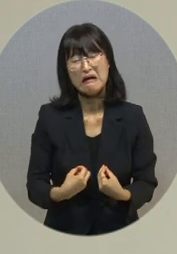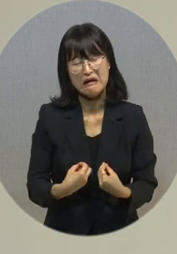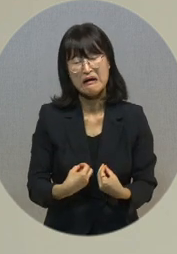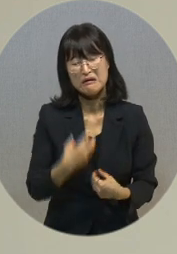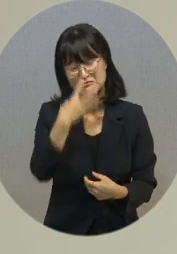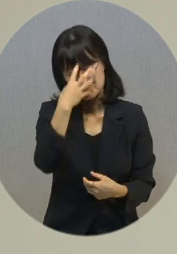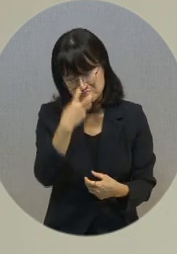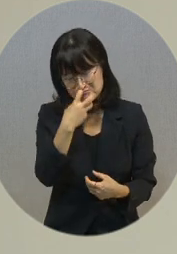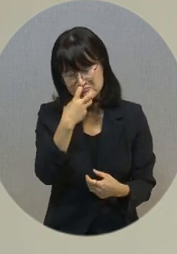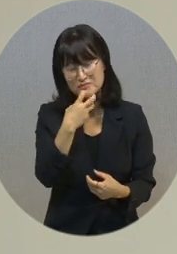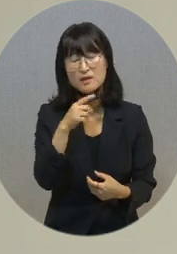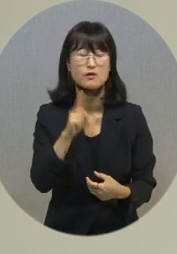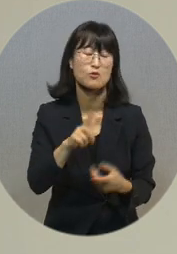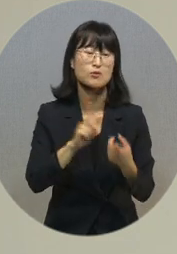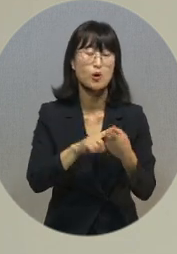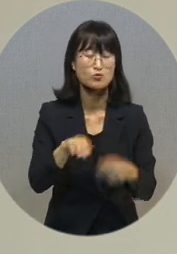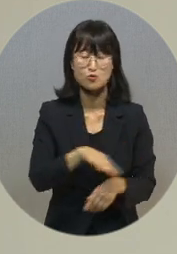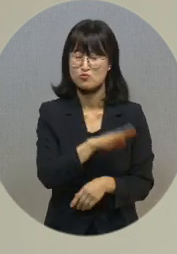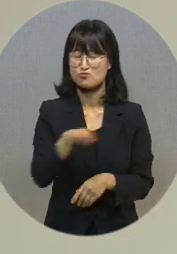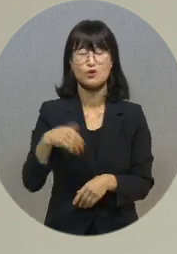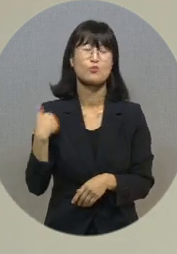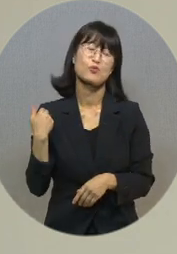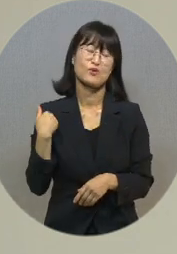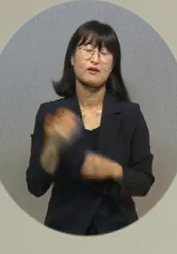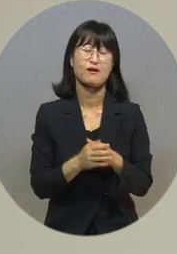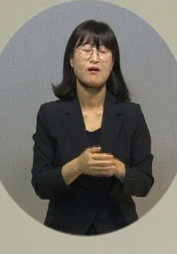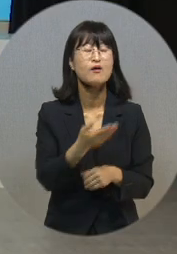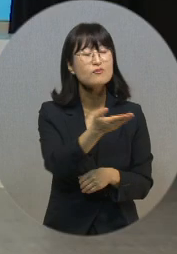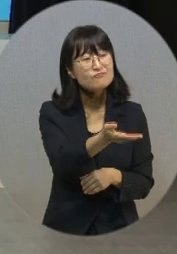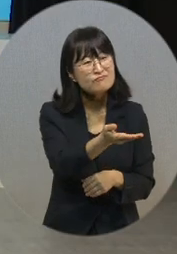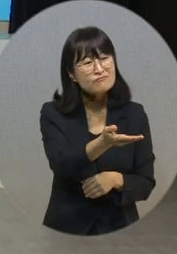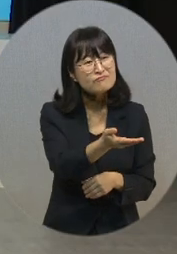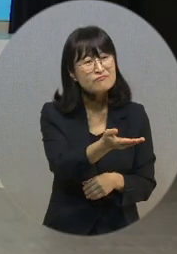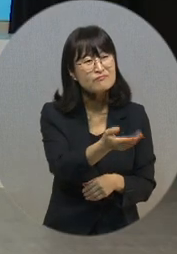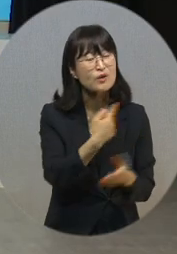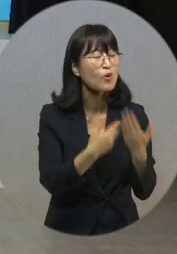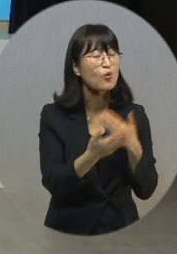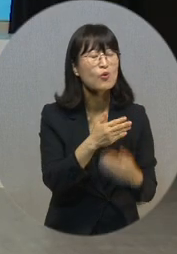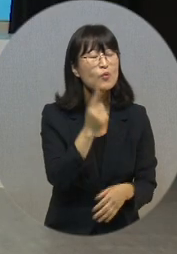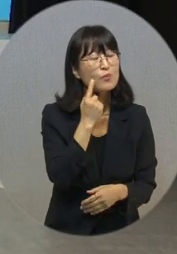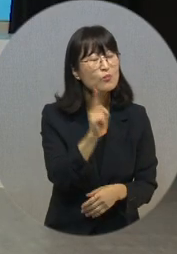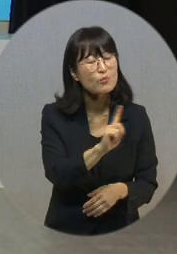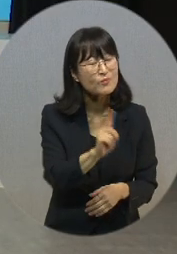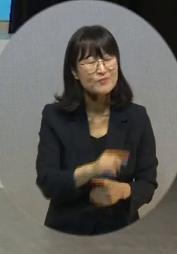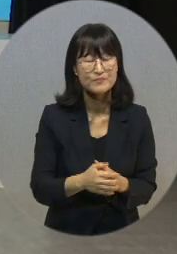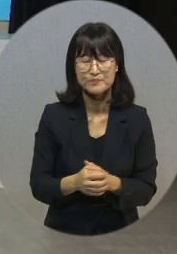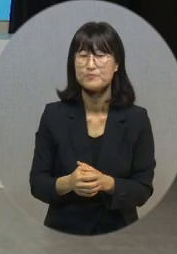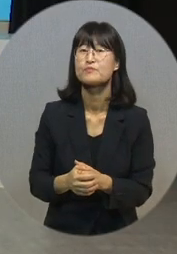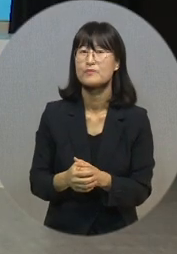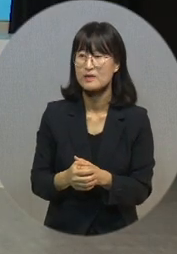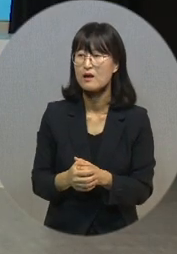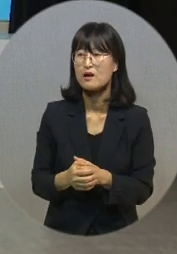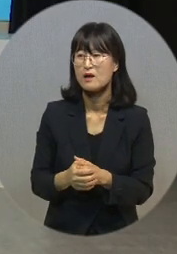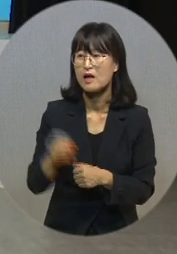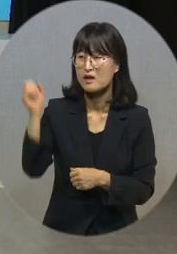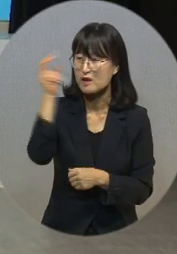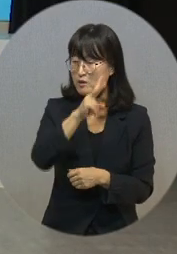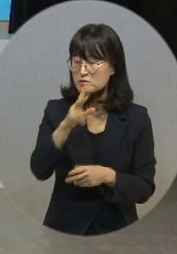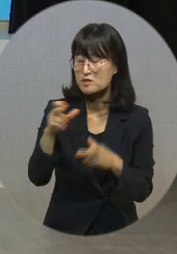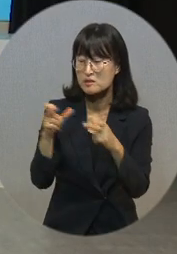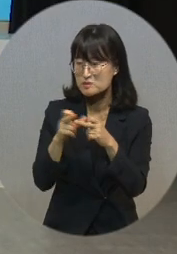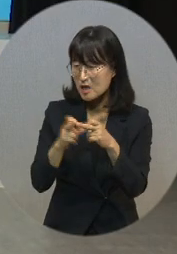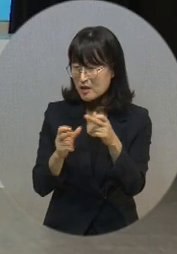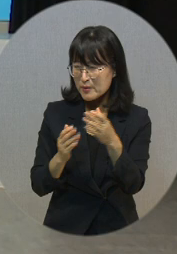네. 당사자 우리 최보희 의원님은 어떠셨어요? 사실 많은 분들이 이제 후천적 장애가 생겼을